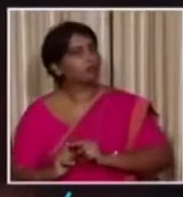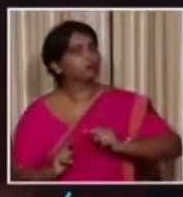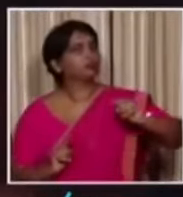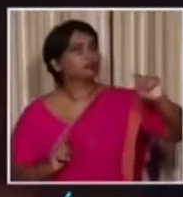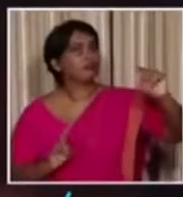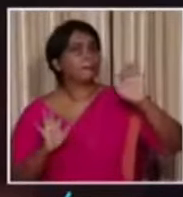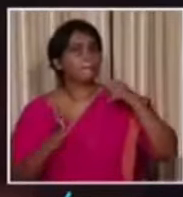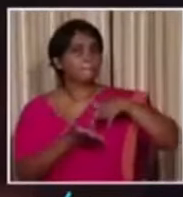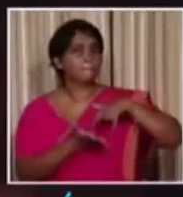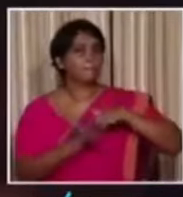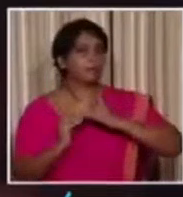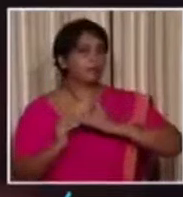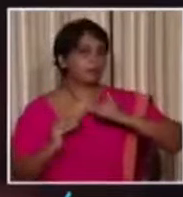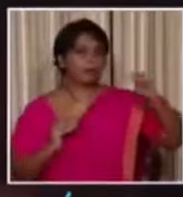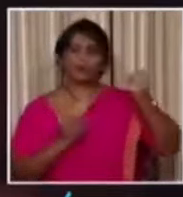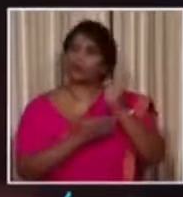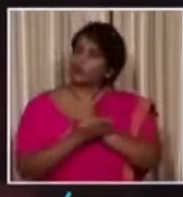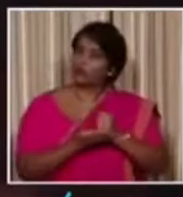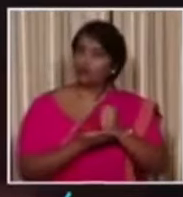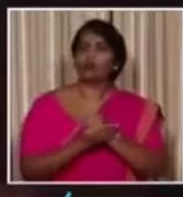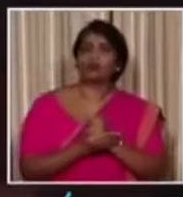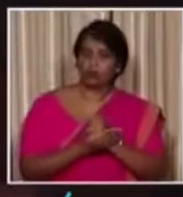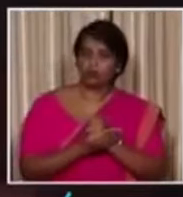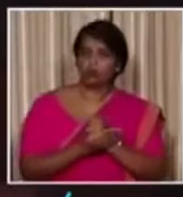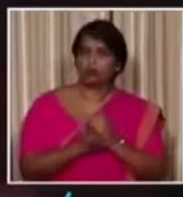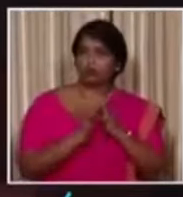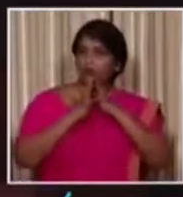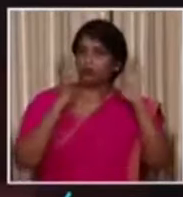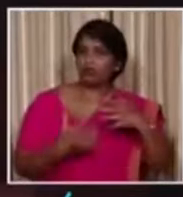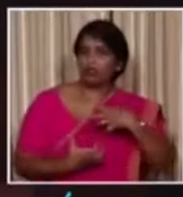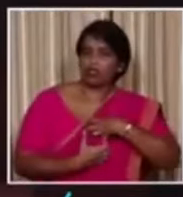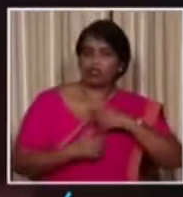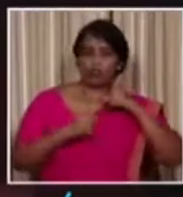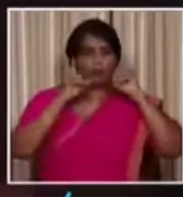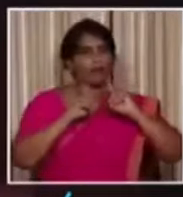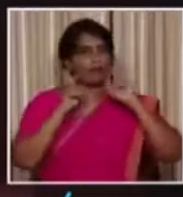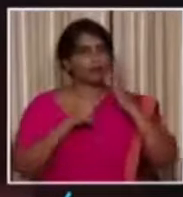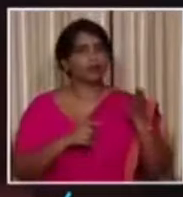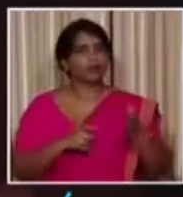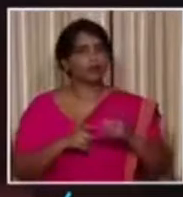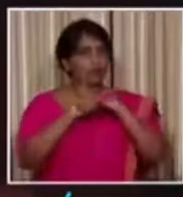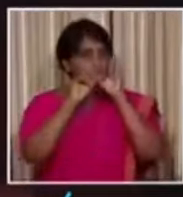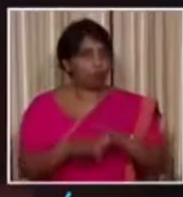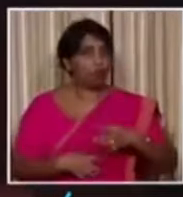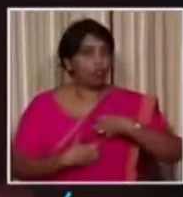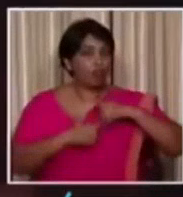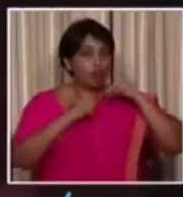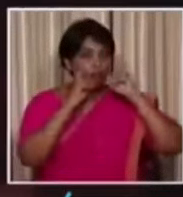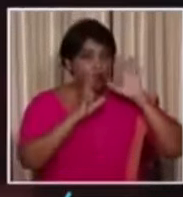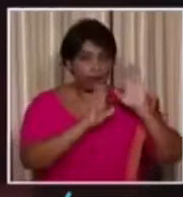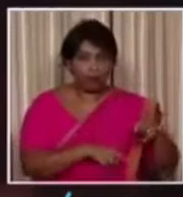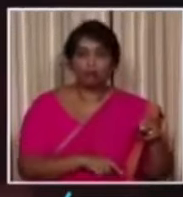මධ්‍යම පන්තිය, ඉහළ මධ්‍යම පන්තිය, මේ හැමෝම මහා දුකක් විඳින්නේ. එවන් දුකක් විඳිනකොට